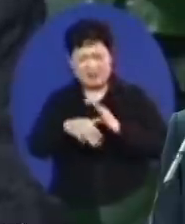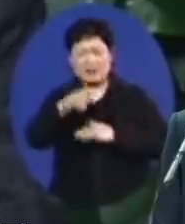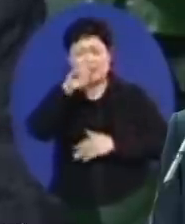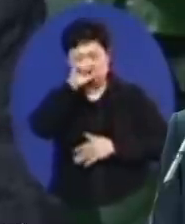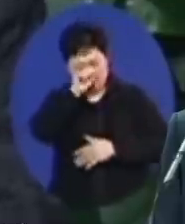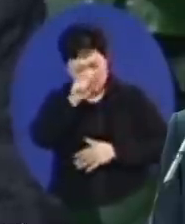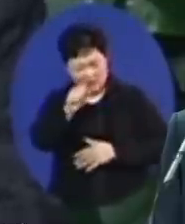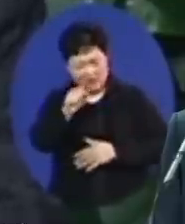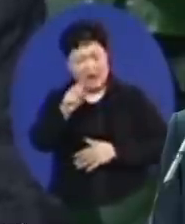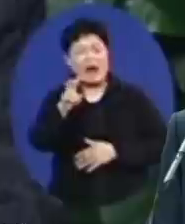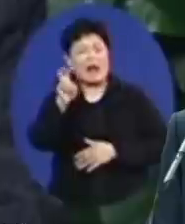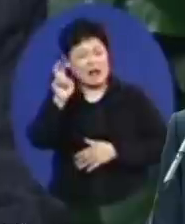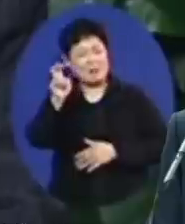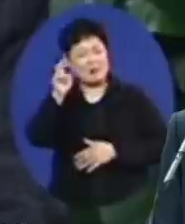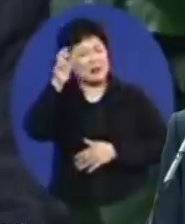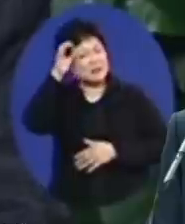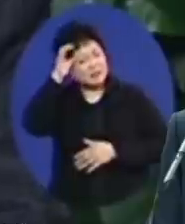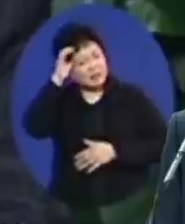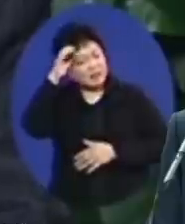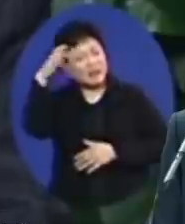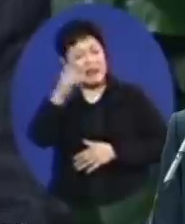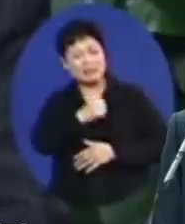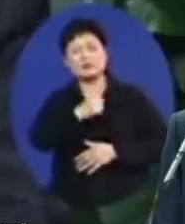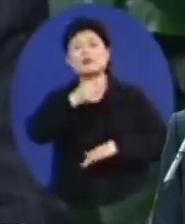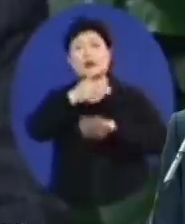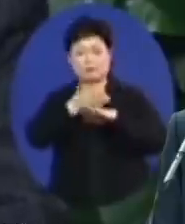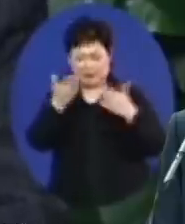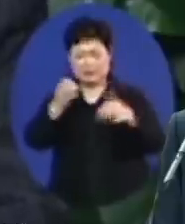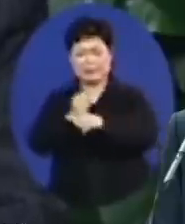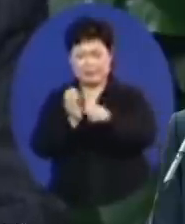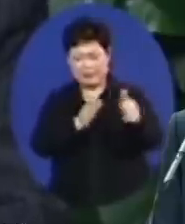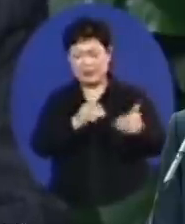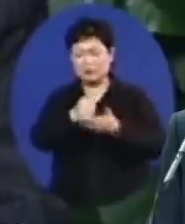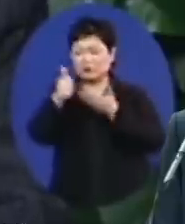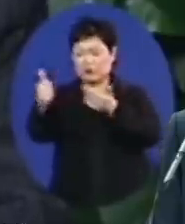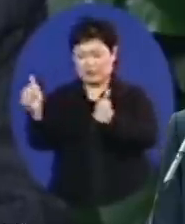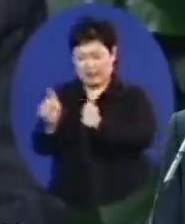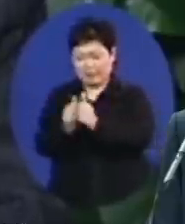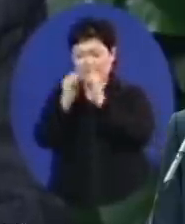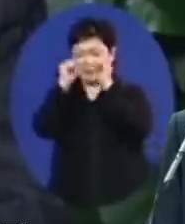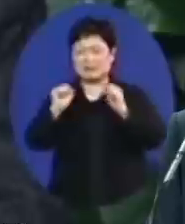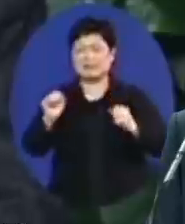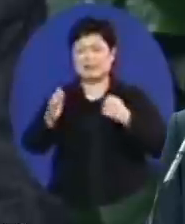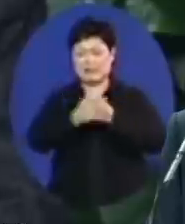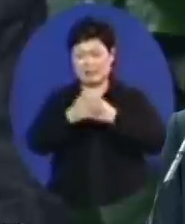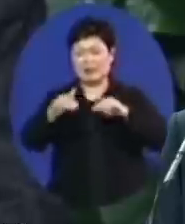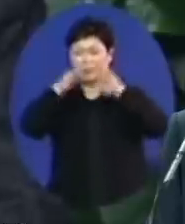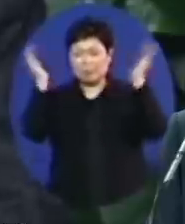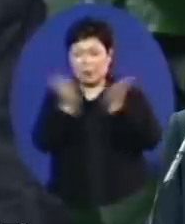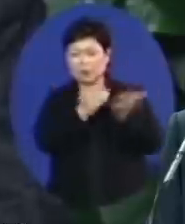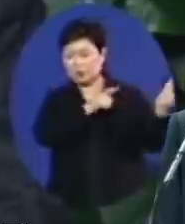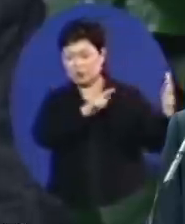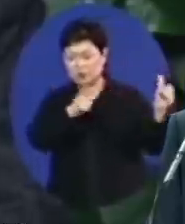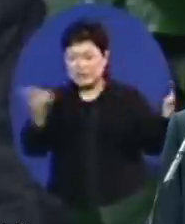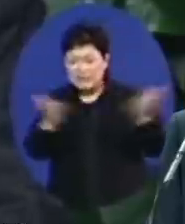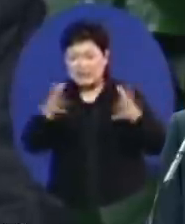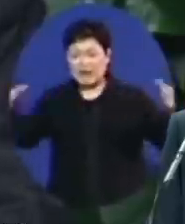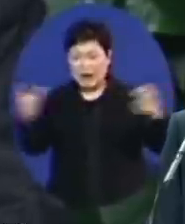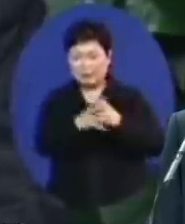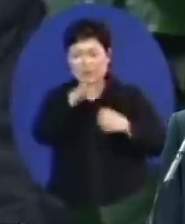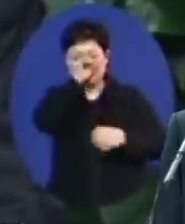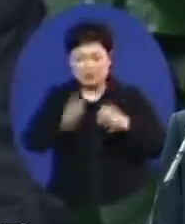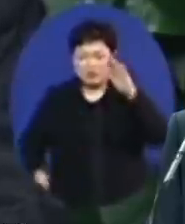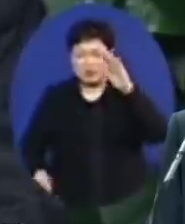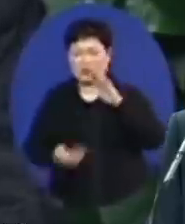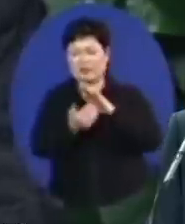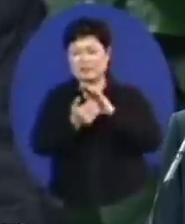것을 바라보고 좋아 기뻐해야 되는 것입니다. 주께서 같이 계시기 때문에 모든 일이 합동하여 선을 이룬다는 것을 결코